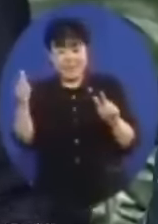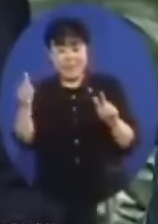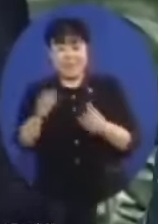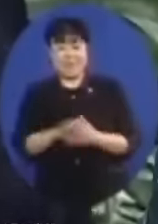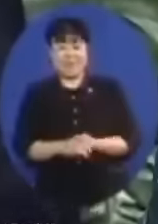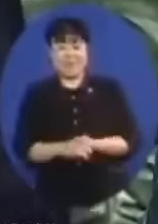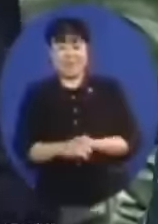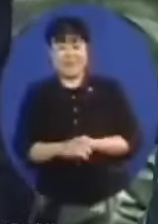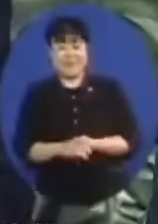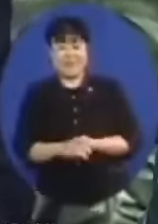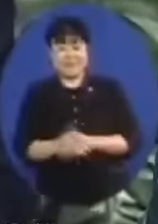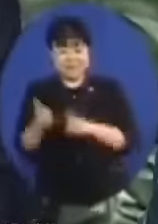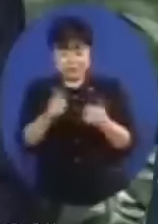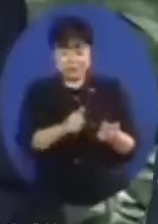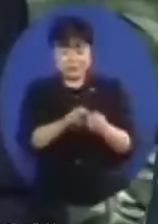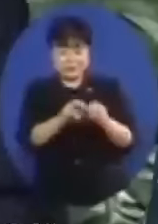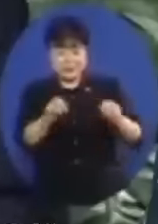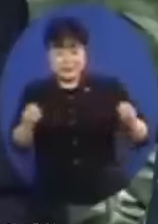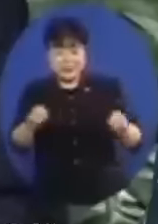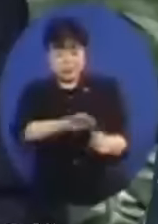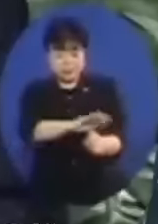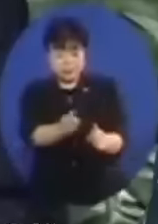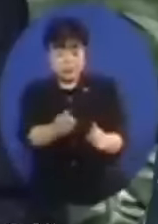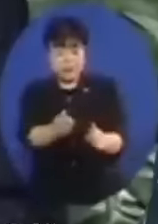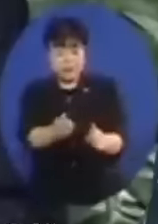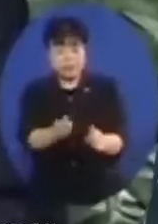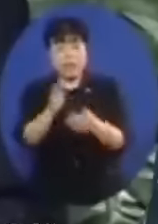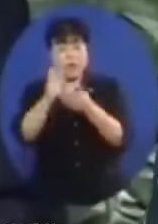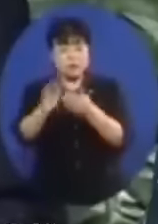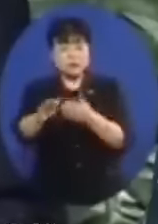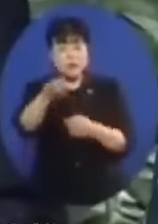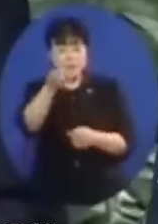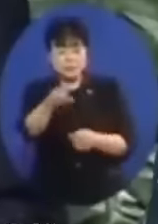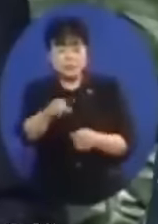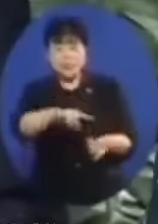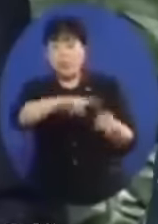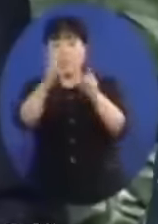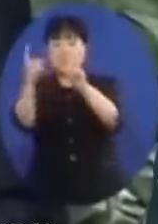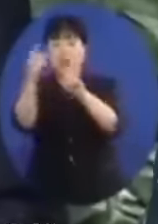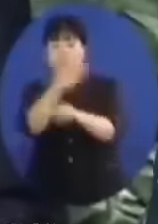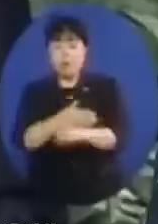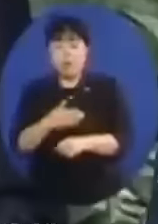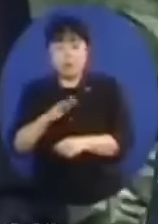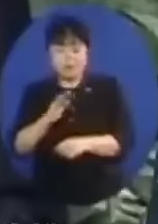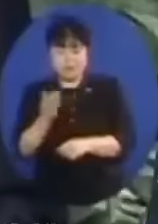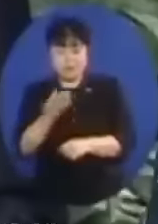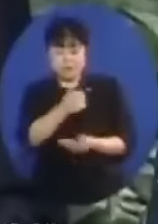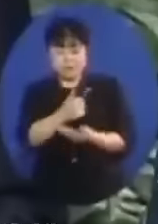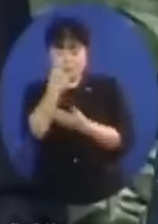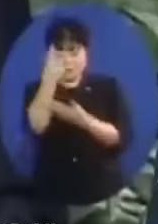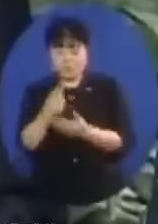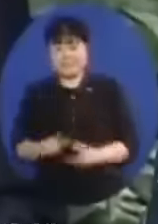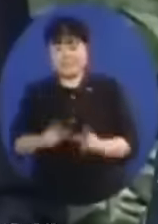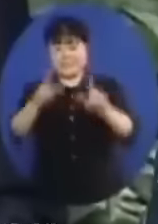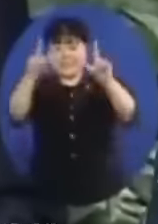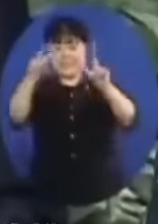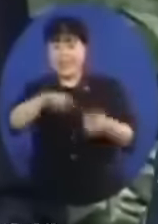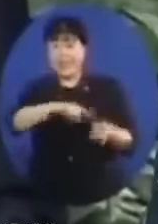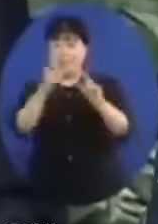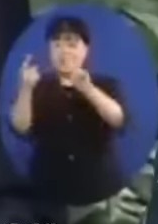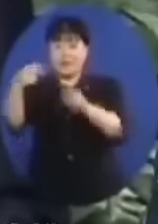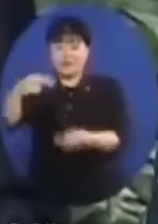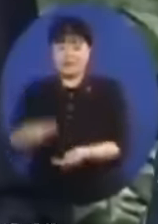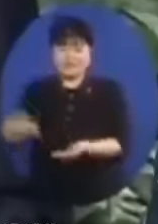우리가 죽으면 땅에 밥 먹지만은 나중에 그 자리에서 부활의 몸이 되어 주님 오시는 날에 부활해서